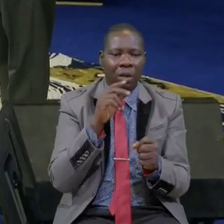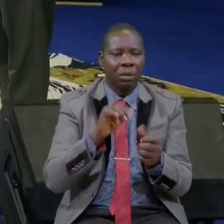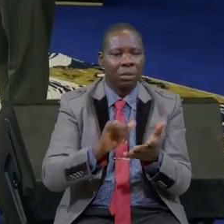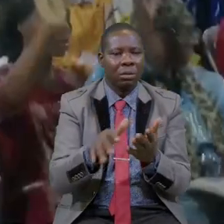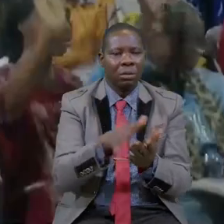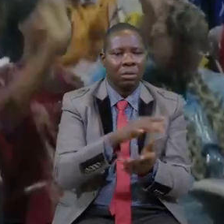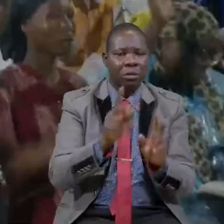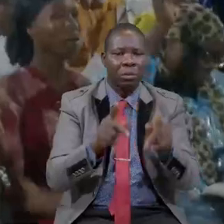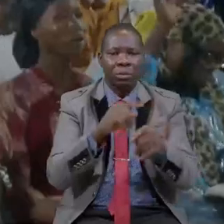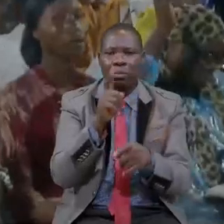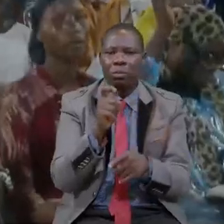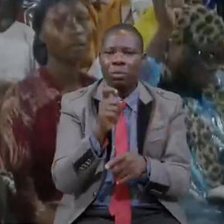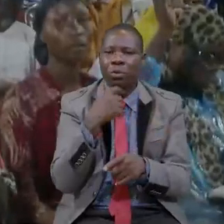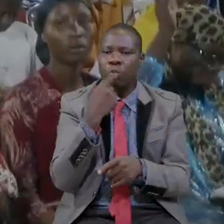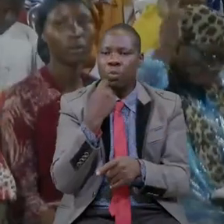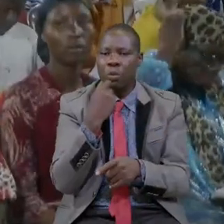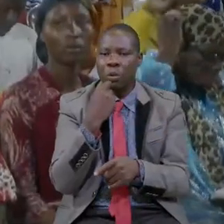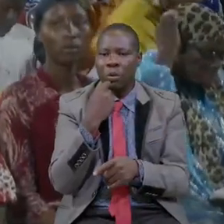gens-là?